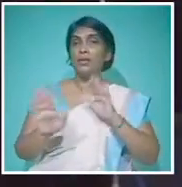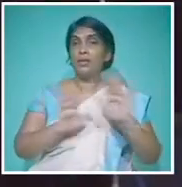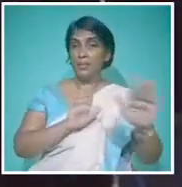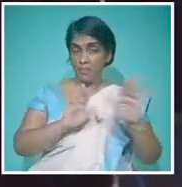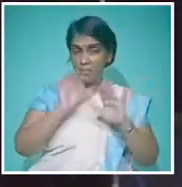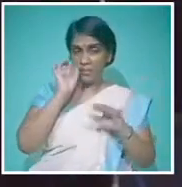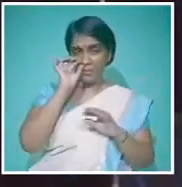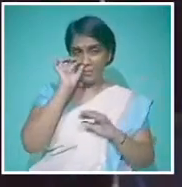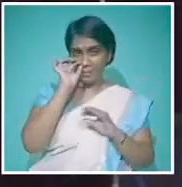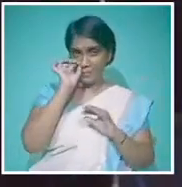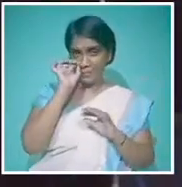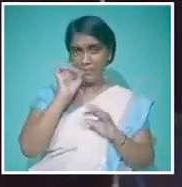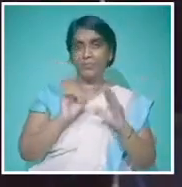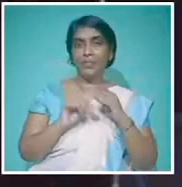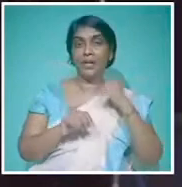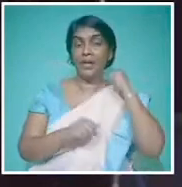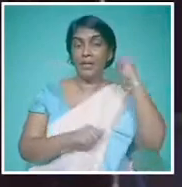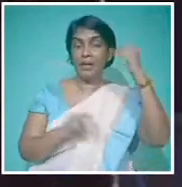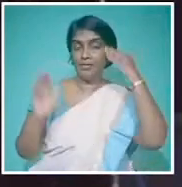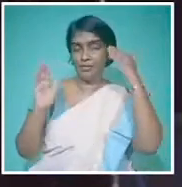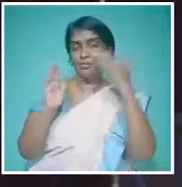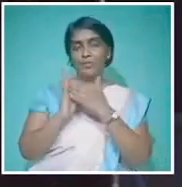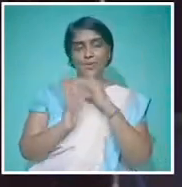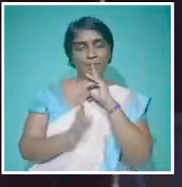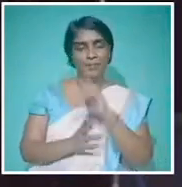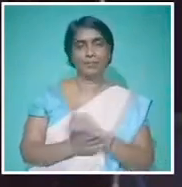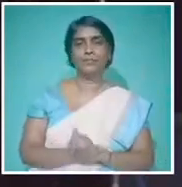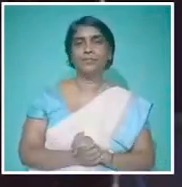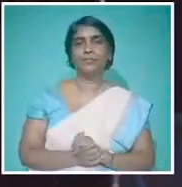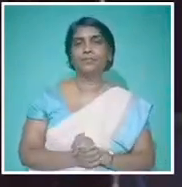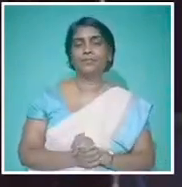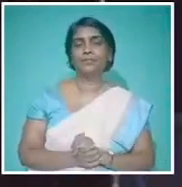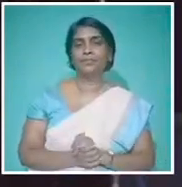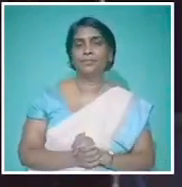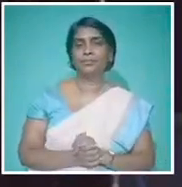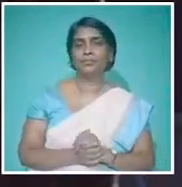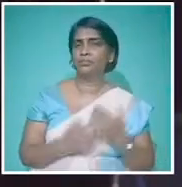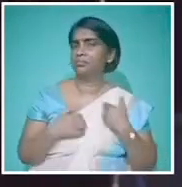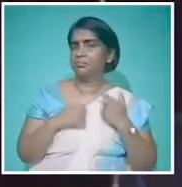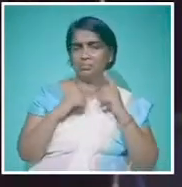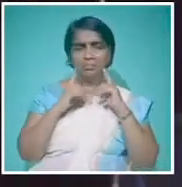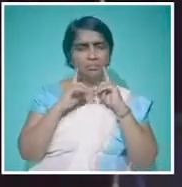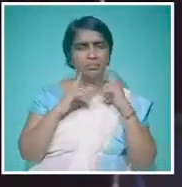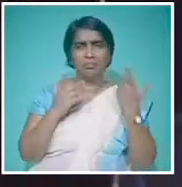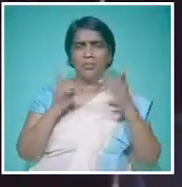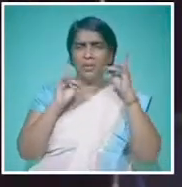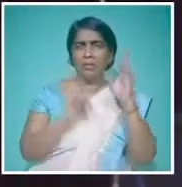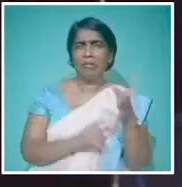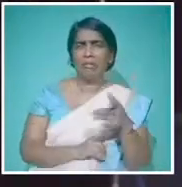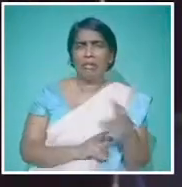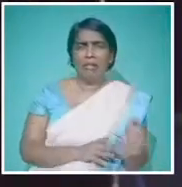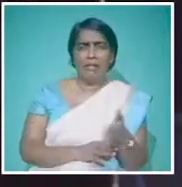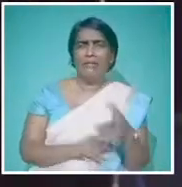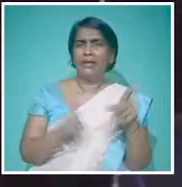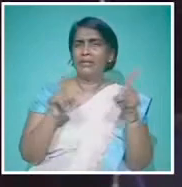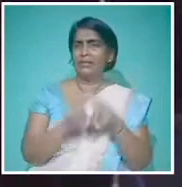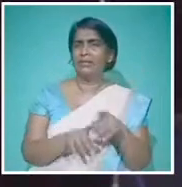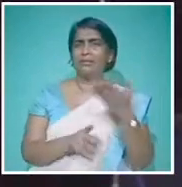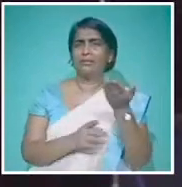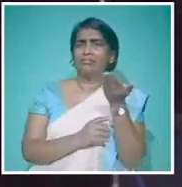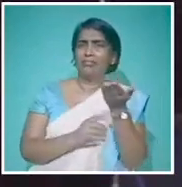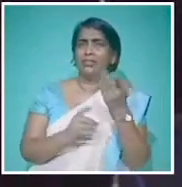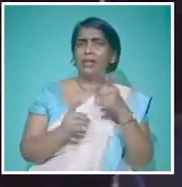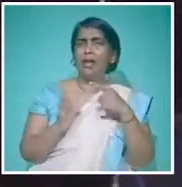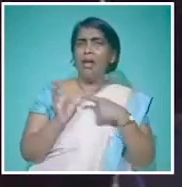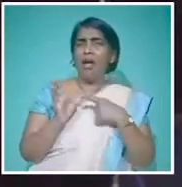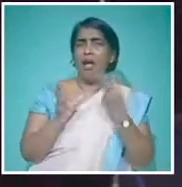කළ එහෙමයි මේ රජිනගෙන ලියන්නේ මන් දන්නේ නැහැ මෙහෙම නිවට මානසිකත්වයක් ඇතුව මේ තියෙන ආර්ථික